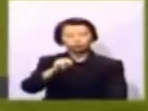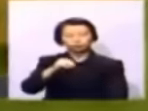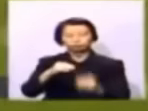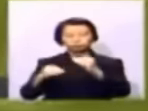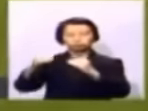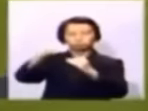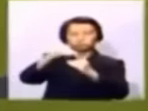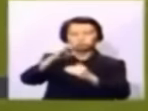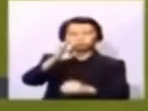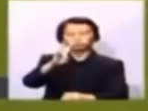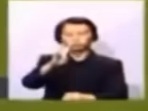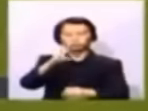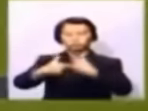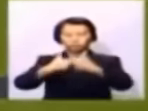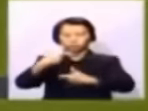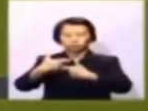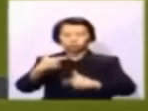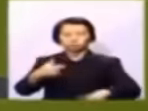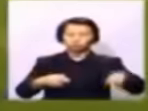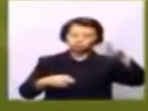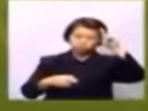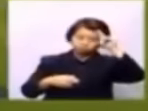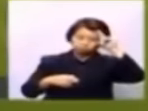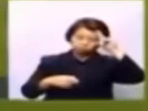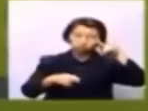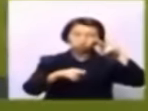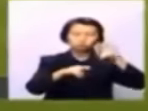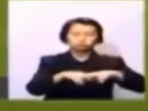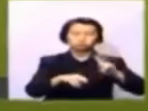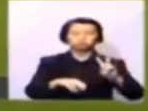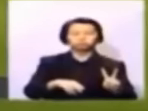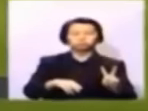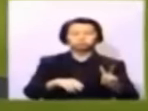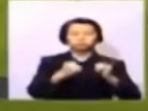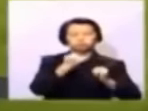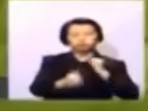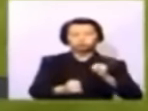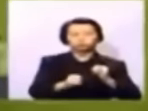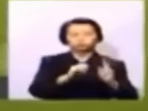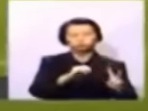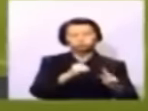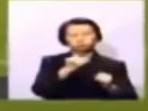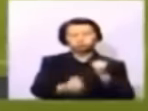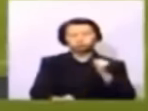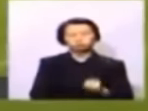naik ke tangga ke-7 Liga manakala Kelantan di kedudukan 2 tercorot.